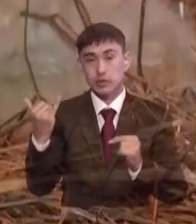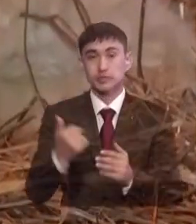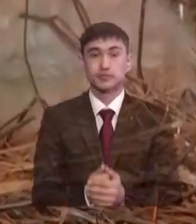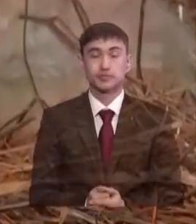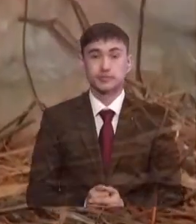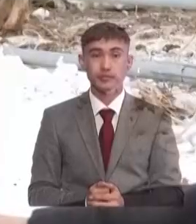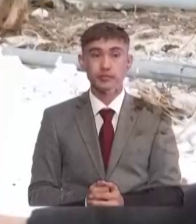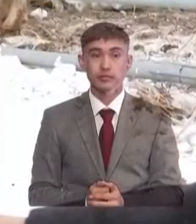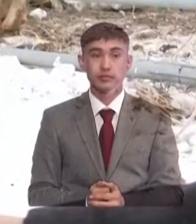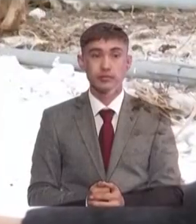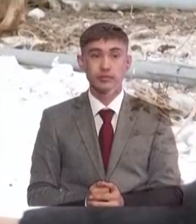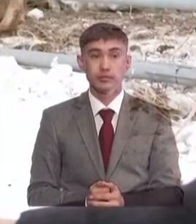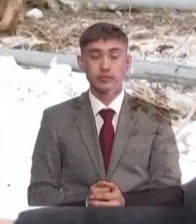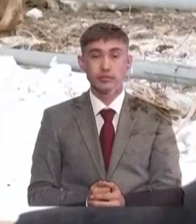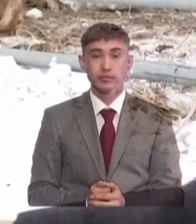скота.